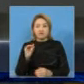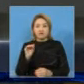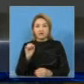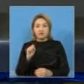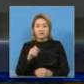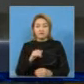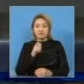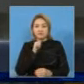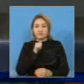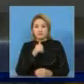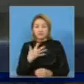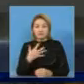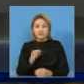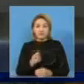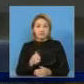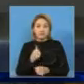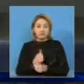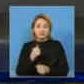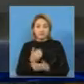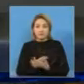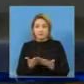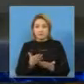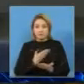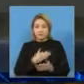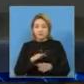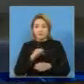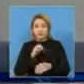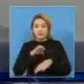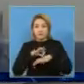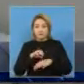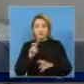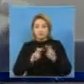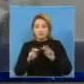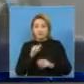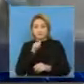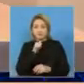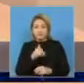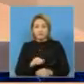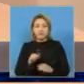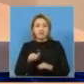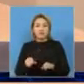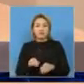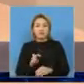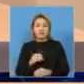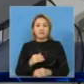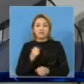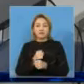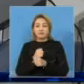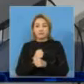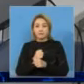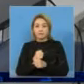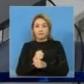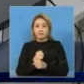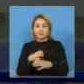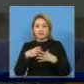иммуноферментный анализ. Вот 5 основных методов, которыми мы проводим исследования. Со слов специалистов, основной пик работы приходится